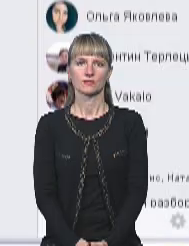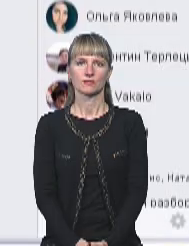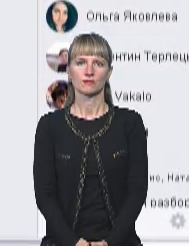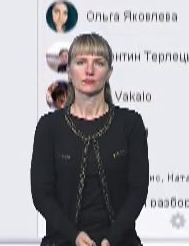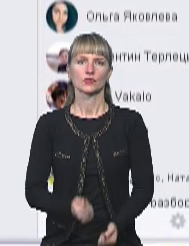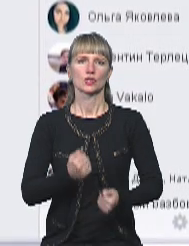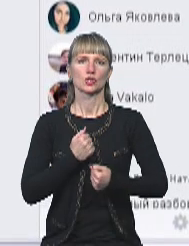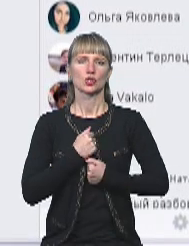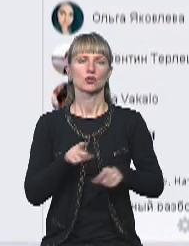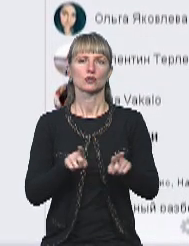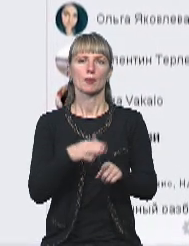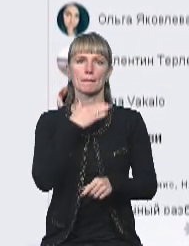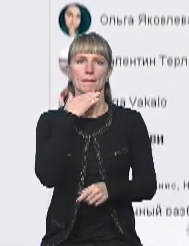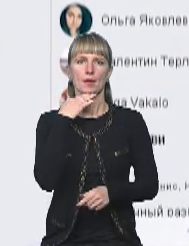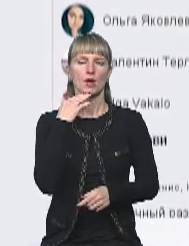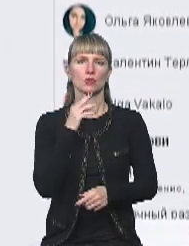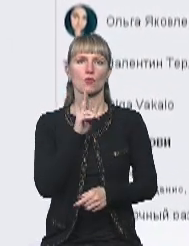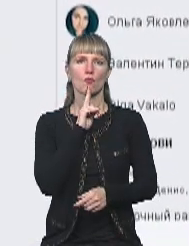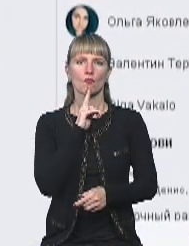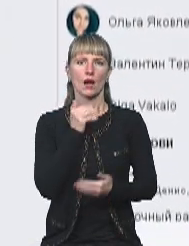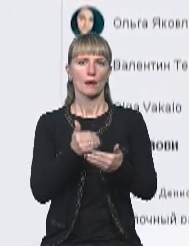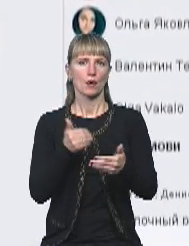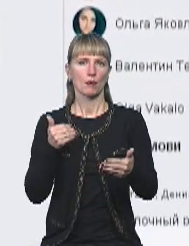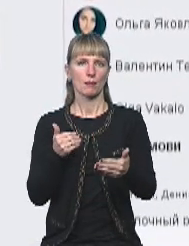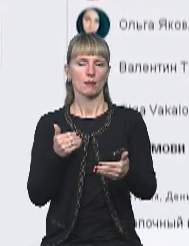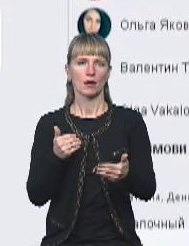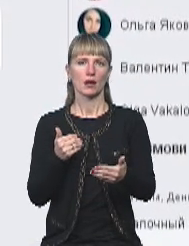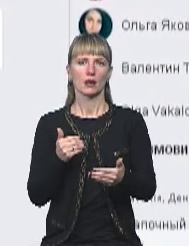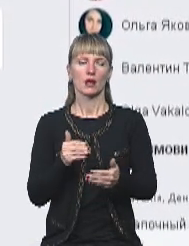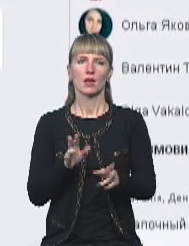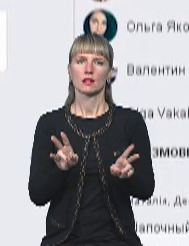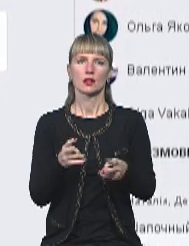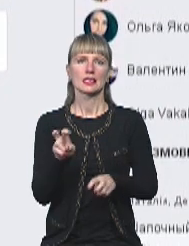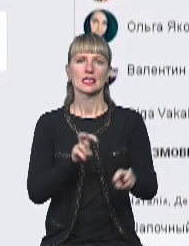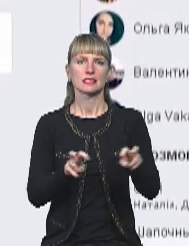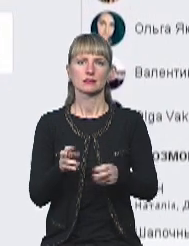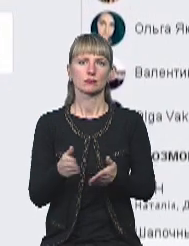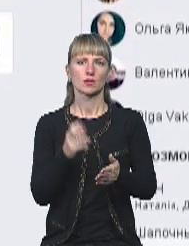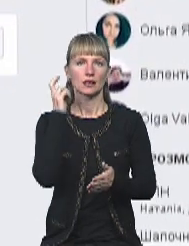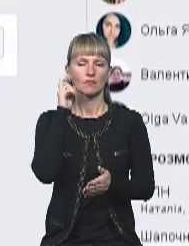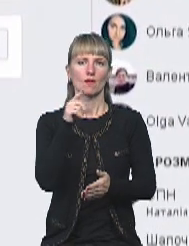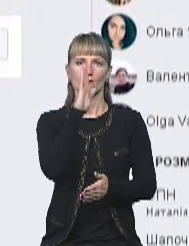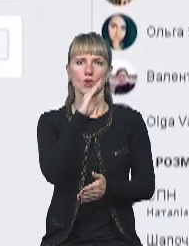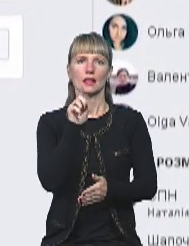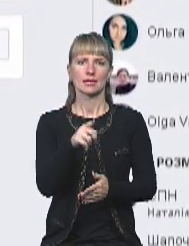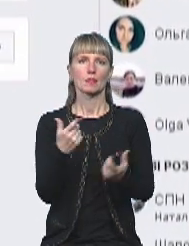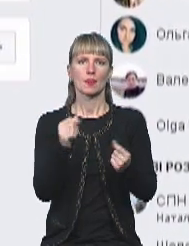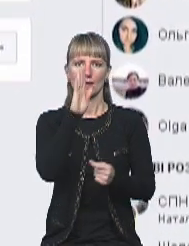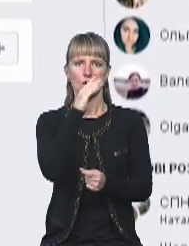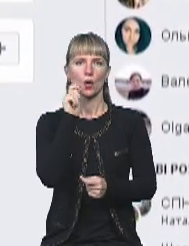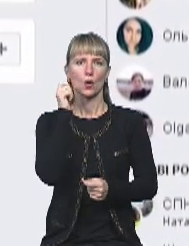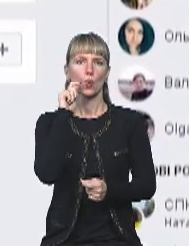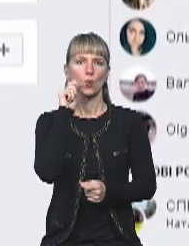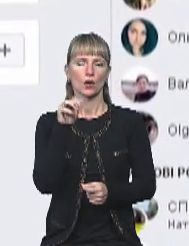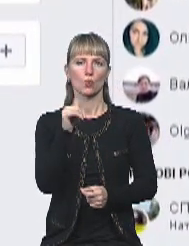Шкода, що так забагато уваги попередникам. Не раджу шукати ворогів у Києві. Його ворог там, де й ворог України – у